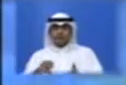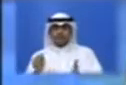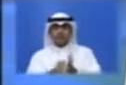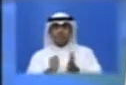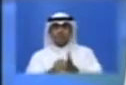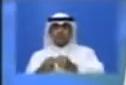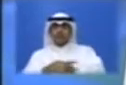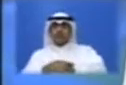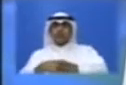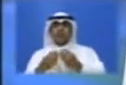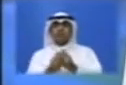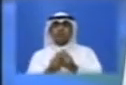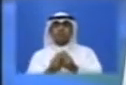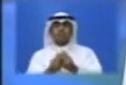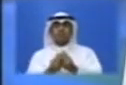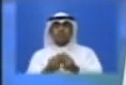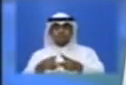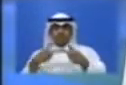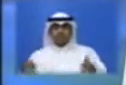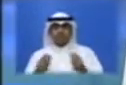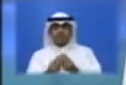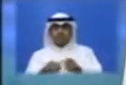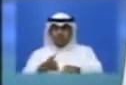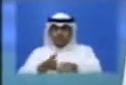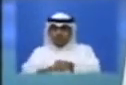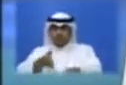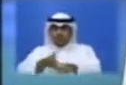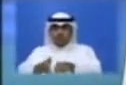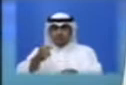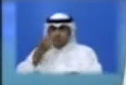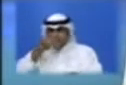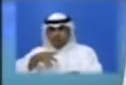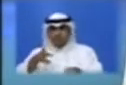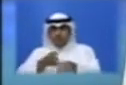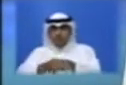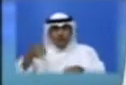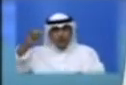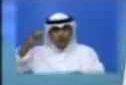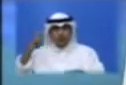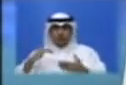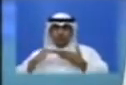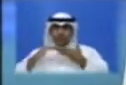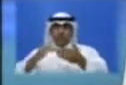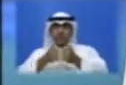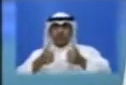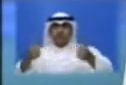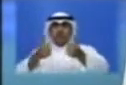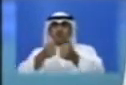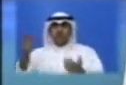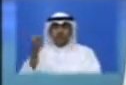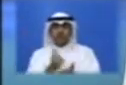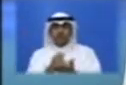بيت الزكاة استعداده لتنفيذ مشروع الأضاحي بمناسبة حلول عيد الأضحى المبارك، وذلك لخدمة الأسر